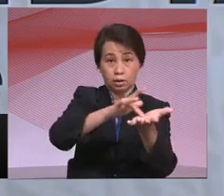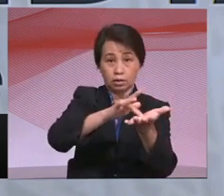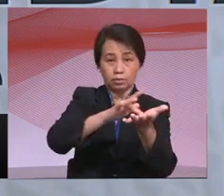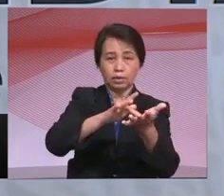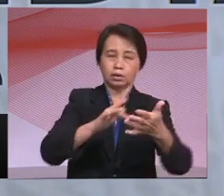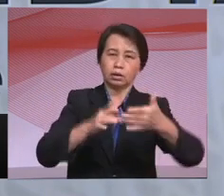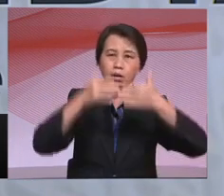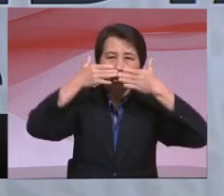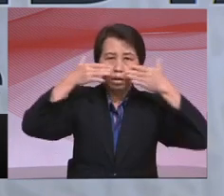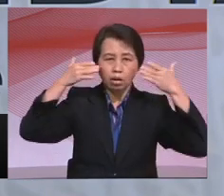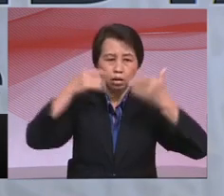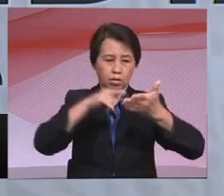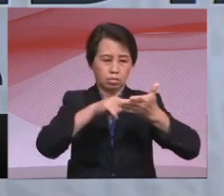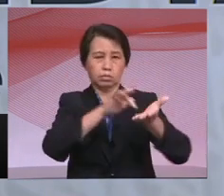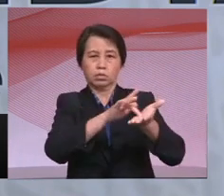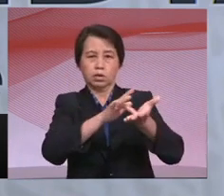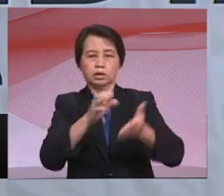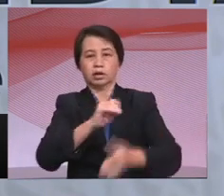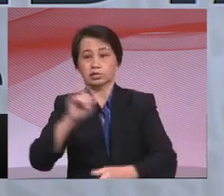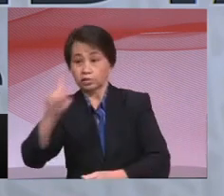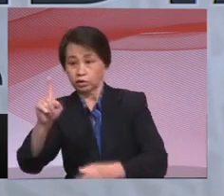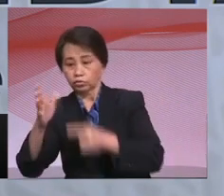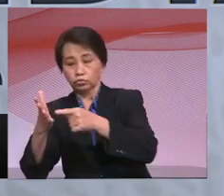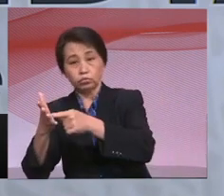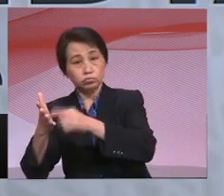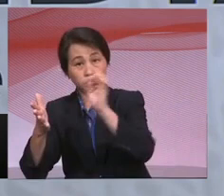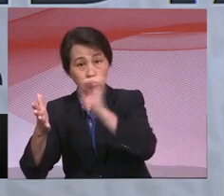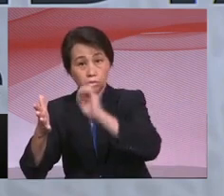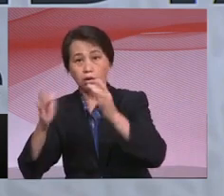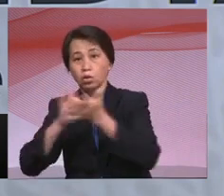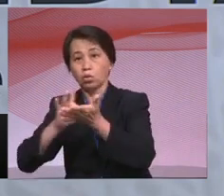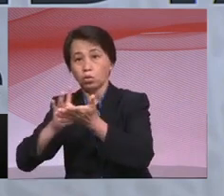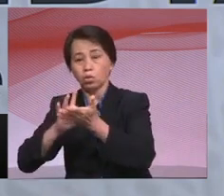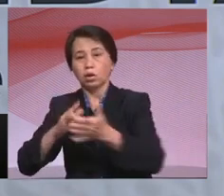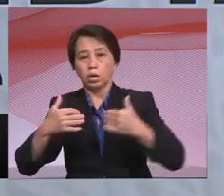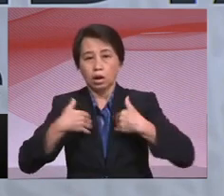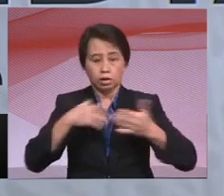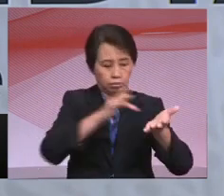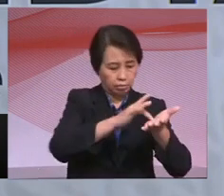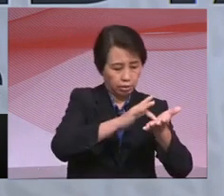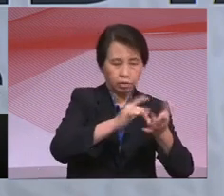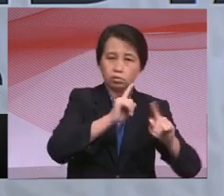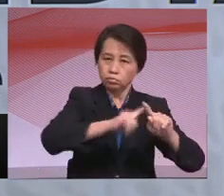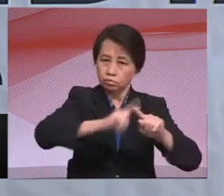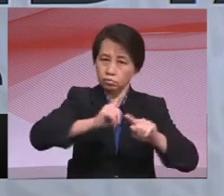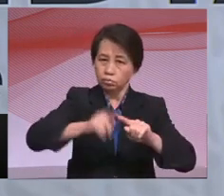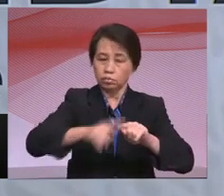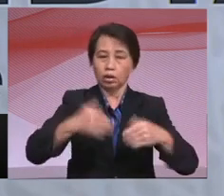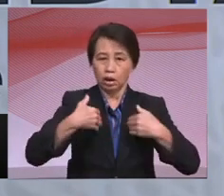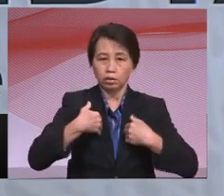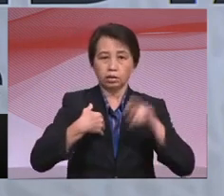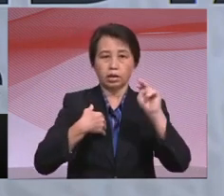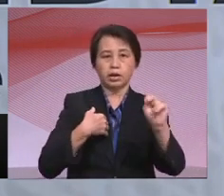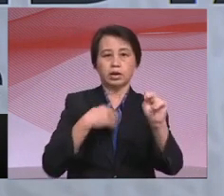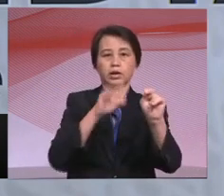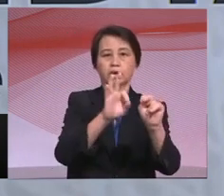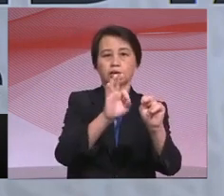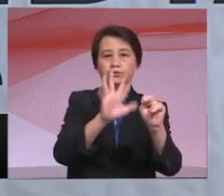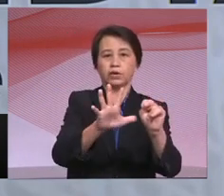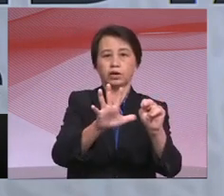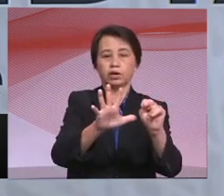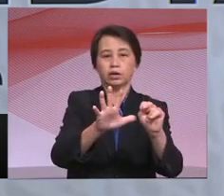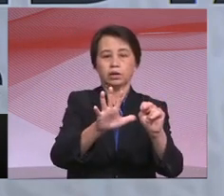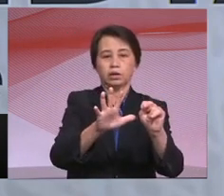ataupun medical and non-medical. Yang medical pun ada pelbagai face mask, iaitu contohnya N95. N95